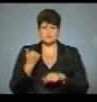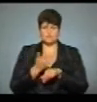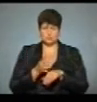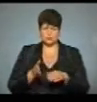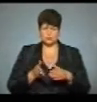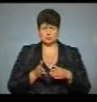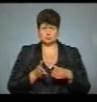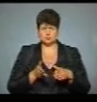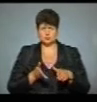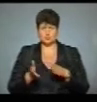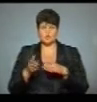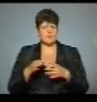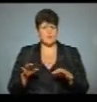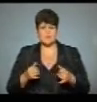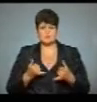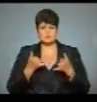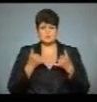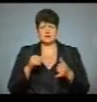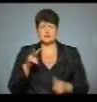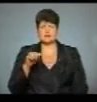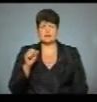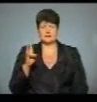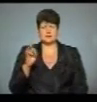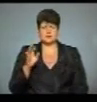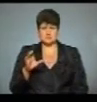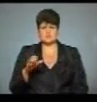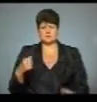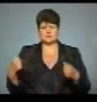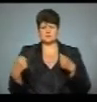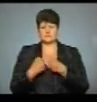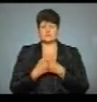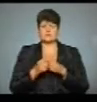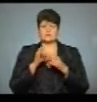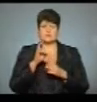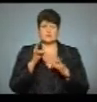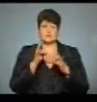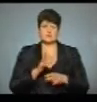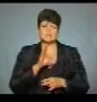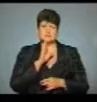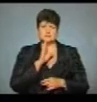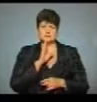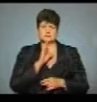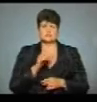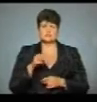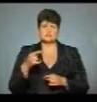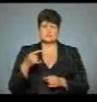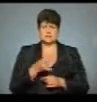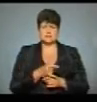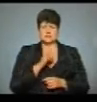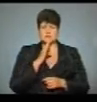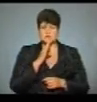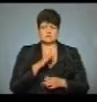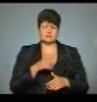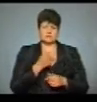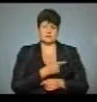вулицю Збараську, не пропустив таксі «Ланос». Внаслідок зіткнення автівок травмувалась пасажирка таксі. Жінка звернулася до